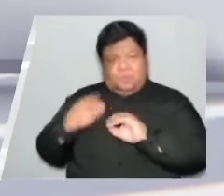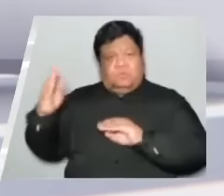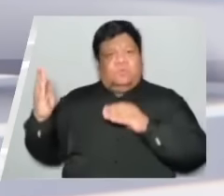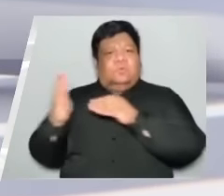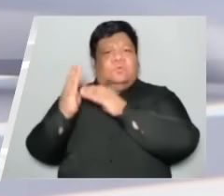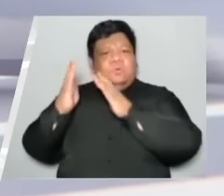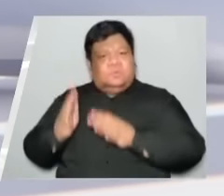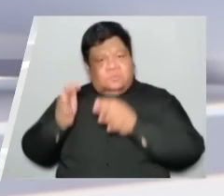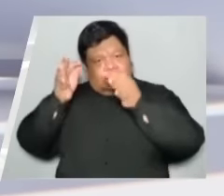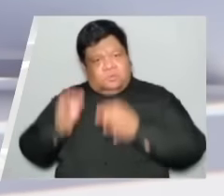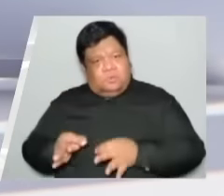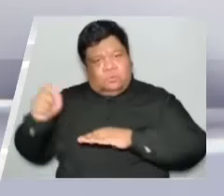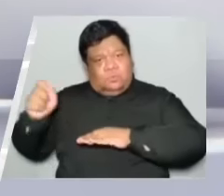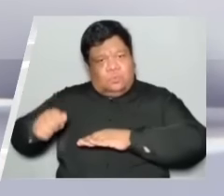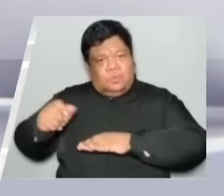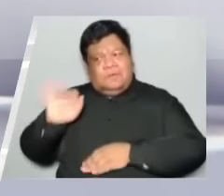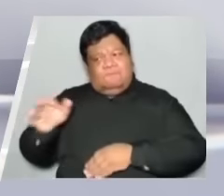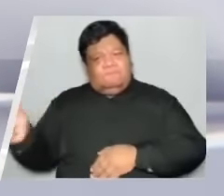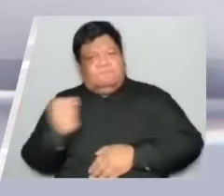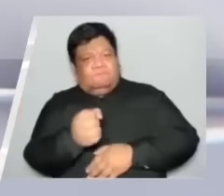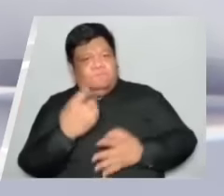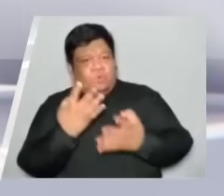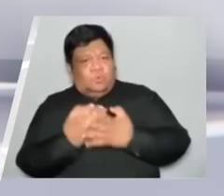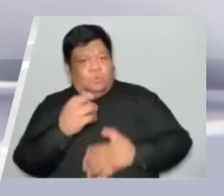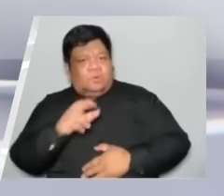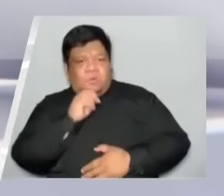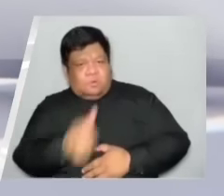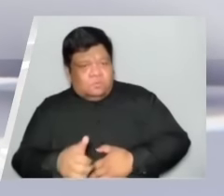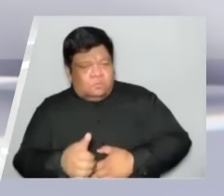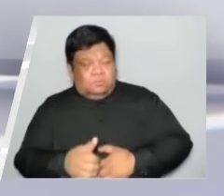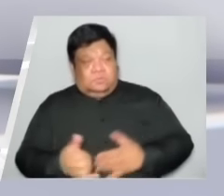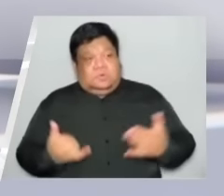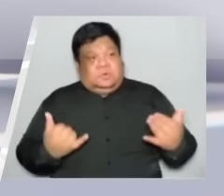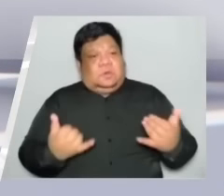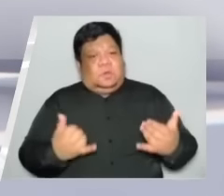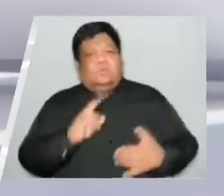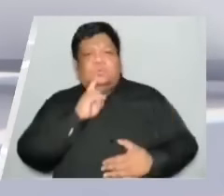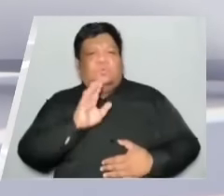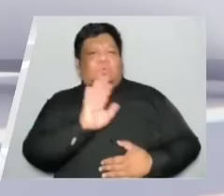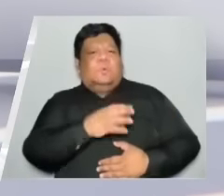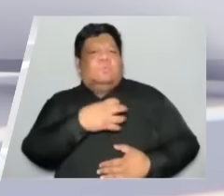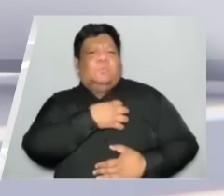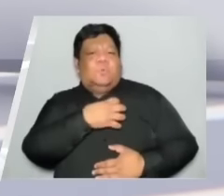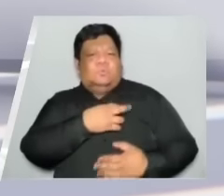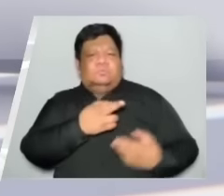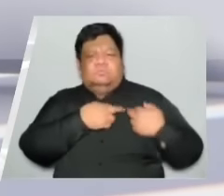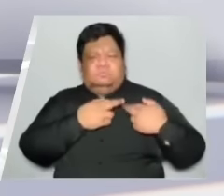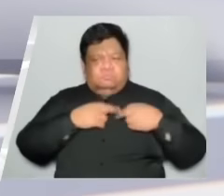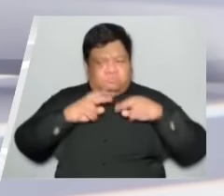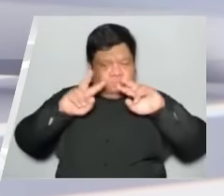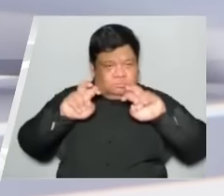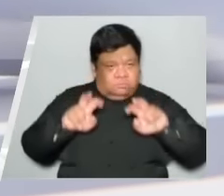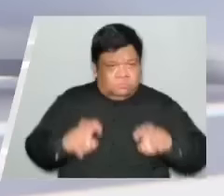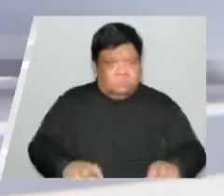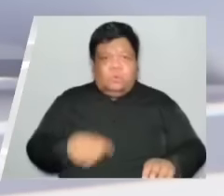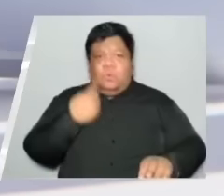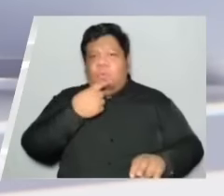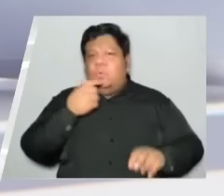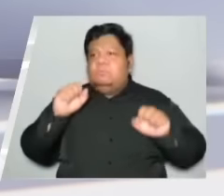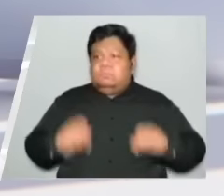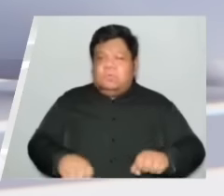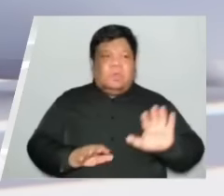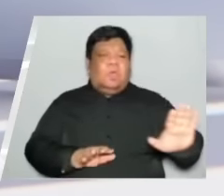kung ikukulong ang isang tao. Ngayon pa lang, tungkulin na anya ng pulisya na imbestigahan ang sangkot na pwede nilang hindi muna palayain